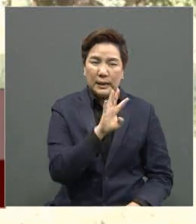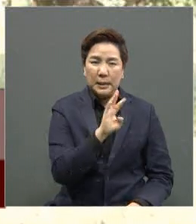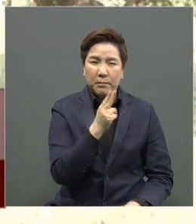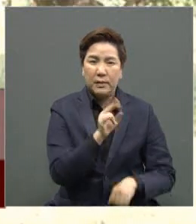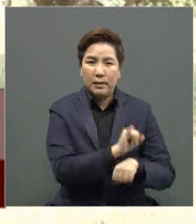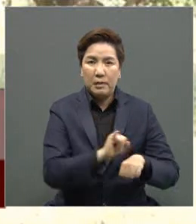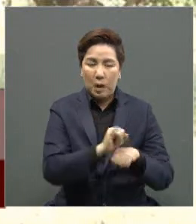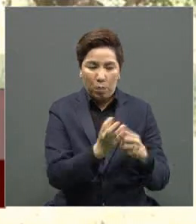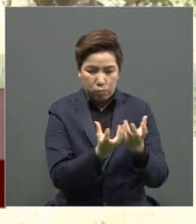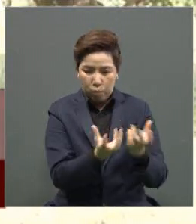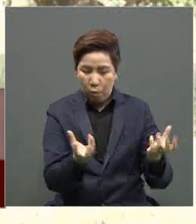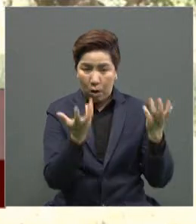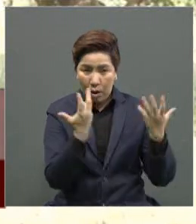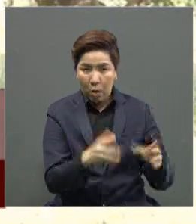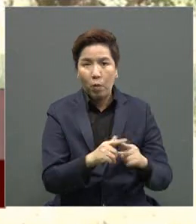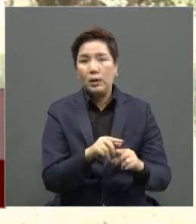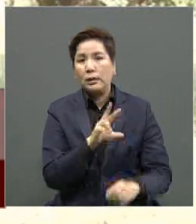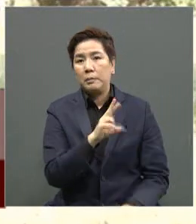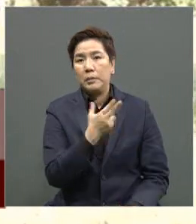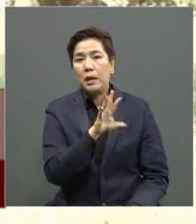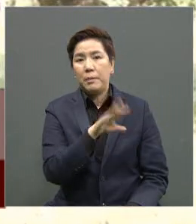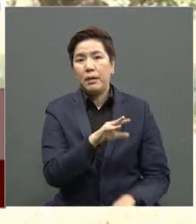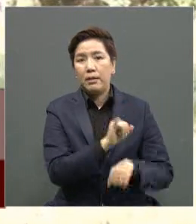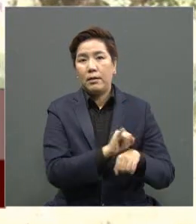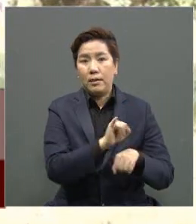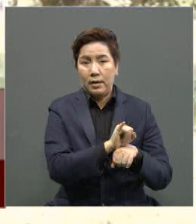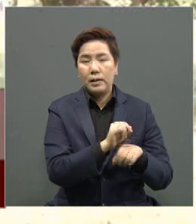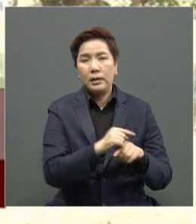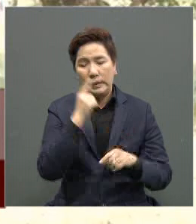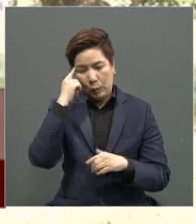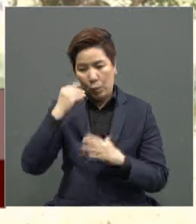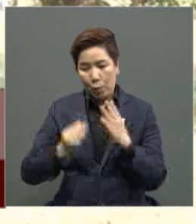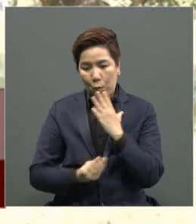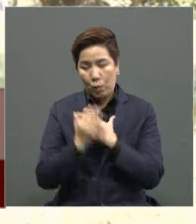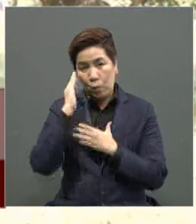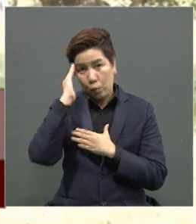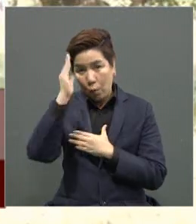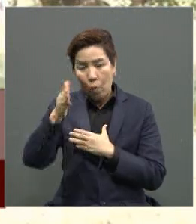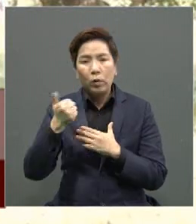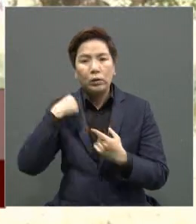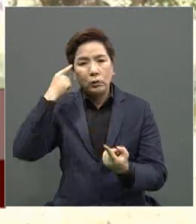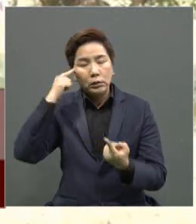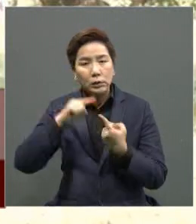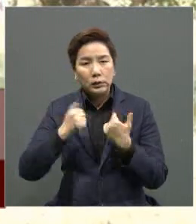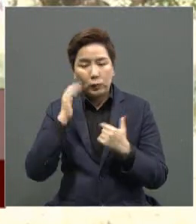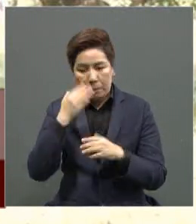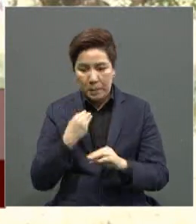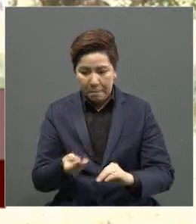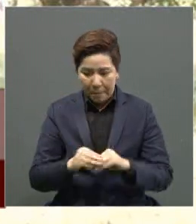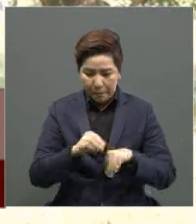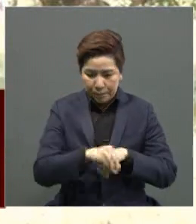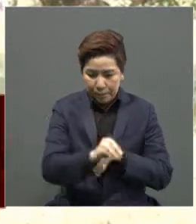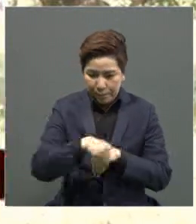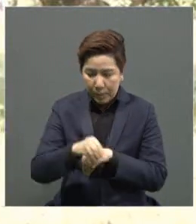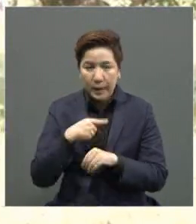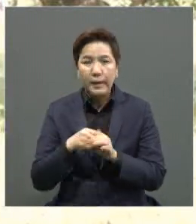นะครับแล้วก็ให้ผลผลิตแล้วก็ 35,000 กว่าไร่นะครับก็แนวโน้มในอนาคตก็มีการปลูกเพิ่มขึ้นนะครับ